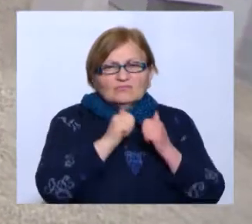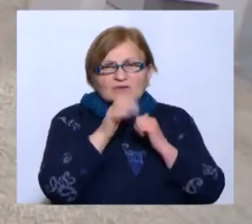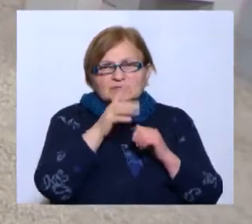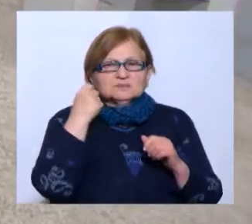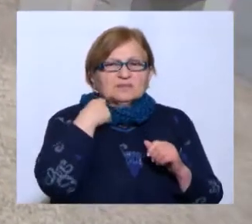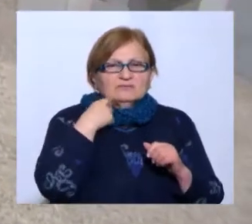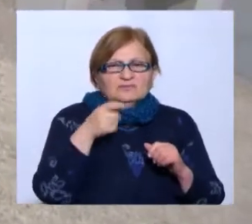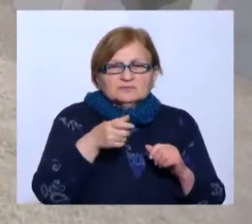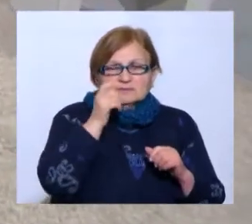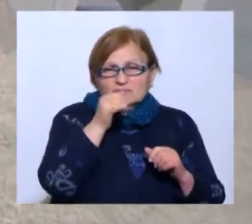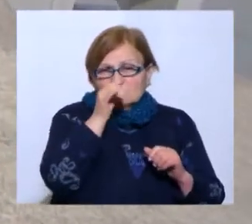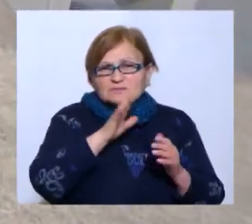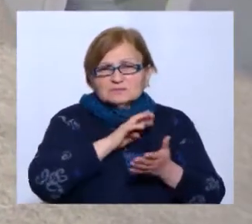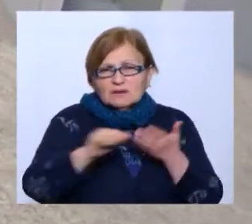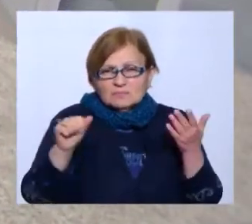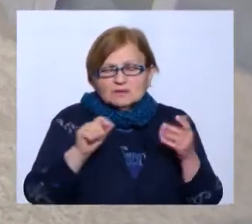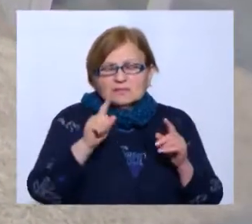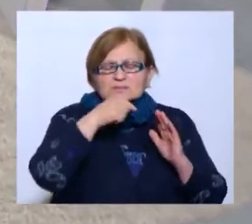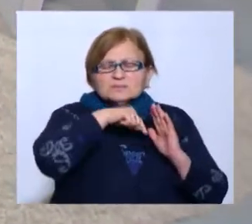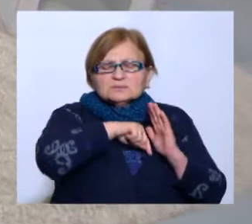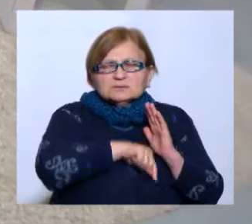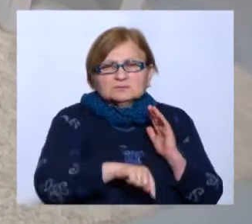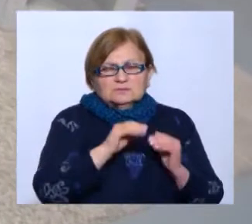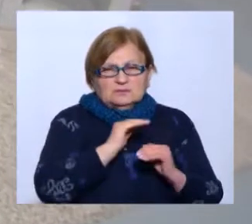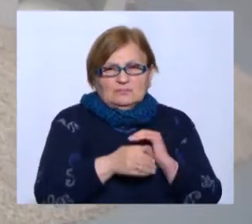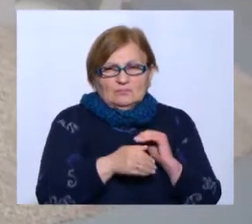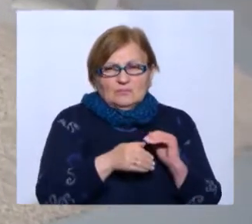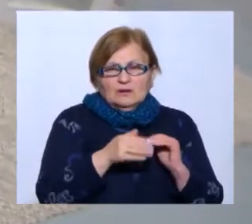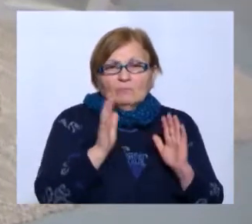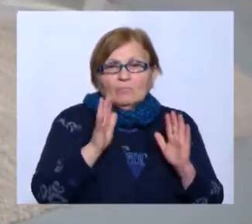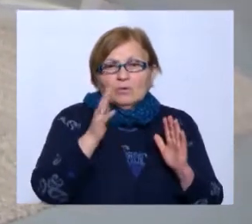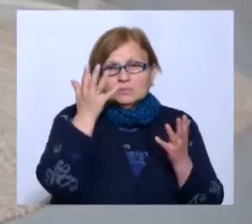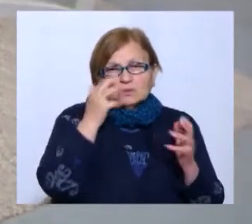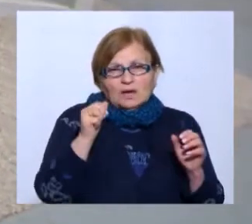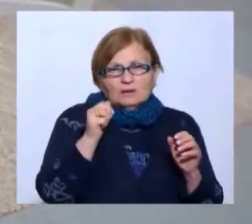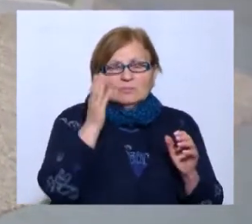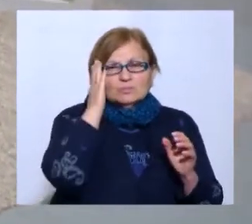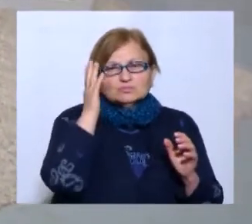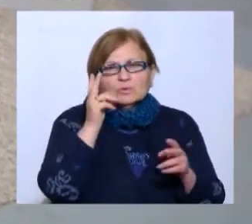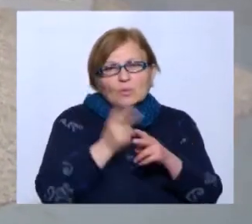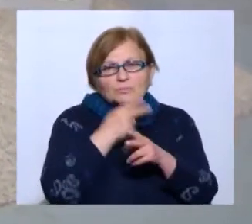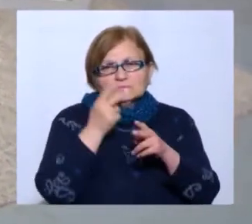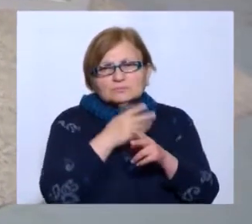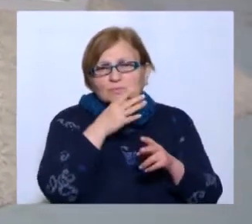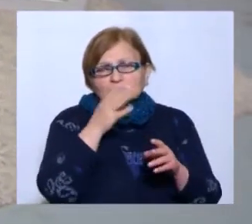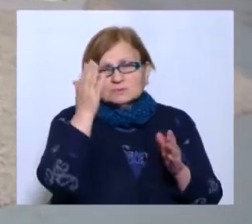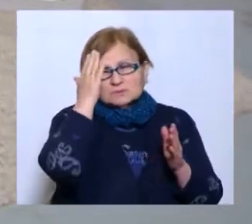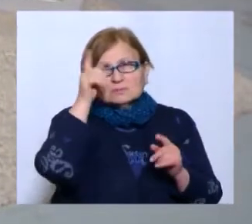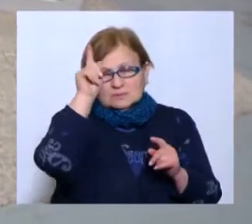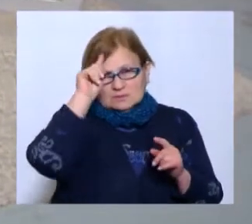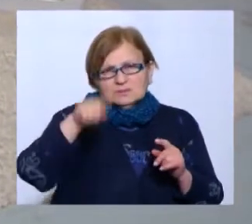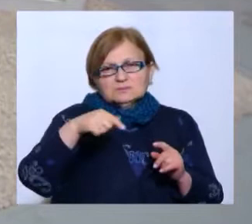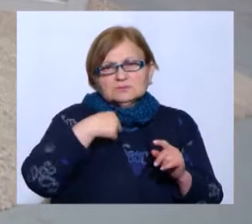ვერც ამართმევს მას რაც გულის ბნელ სიღრმეში მოვათავსე. მხოლოდ ღამემ უძილობის დროს სარკმელში მოკამკამე იცის,